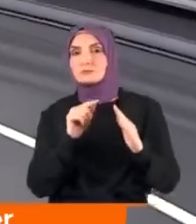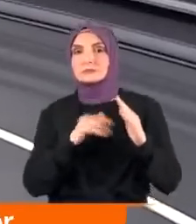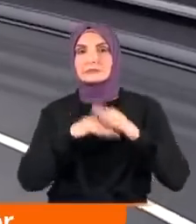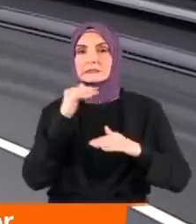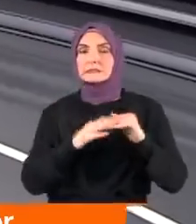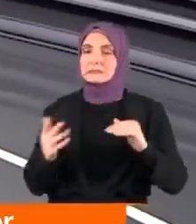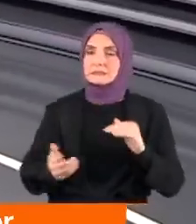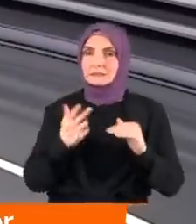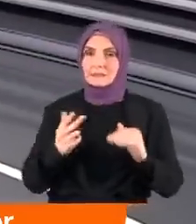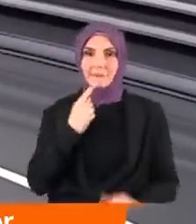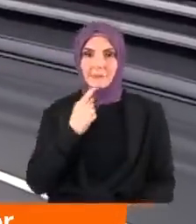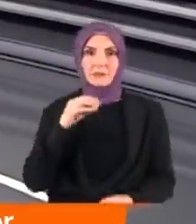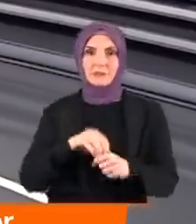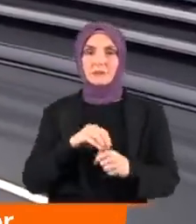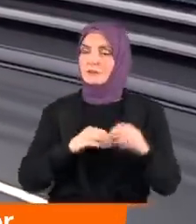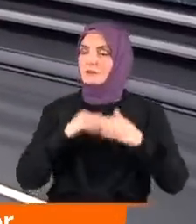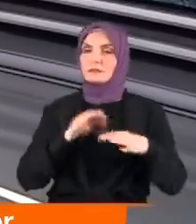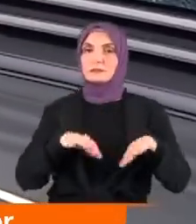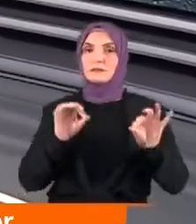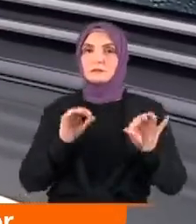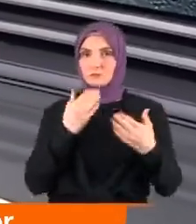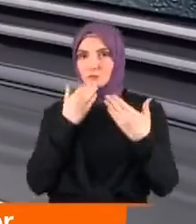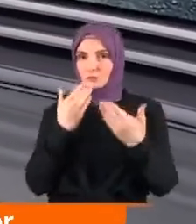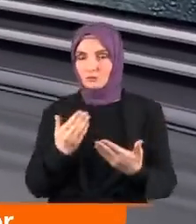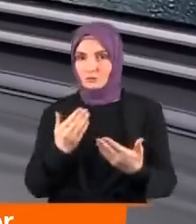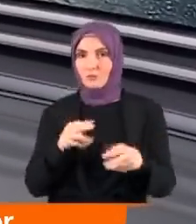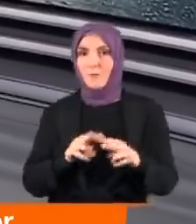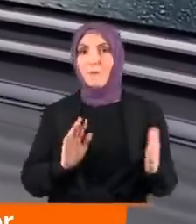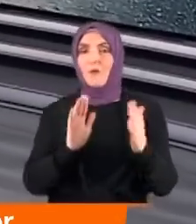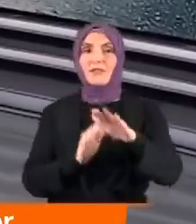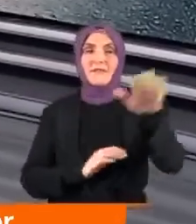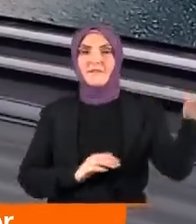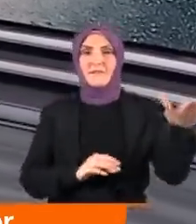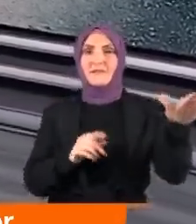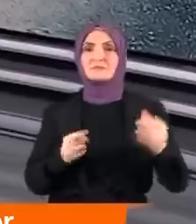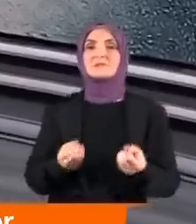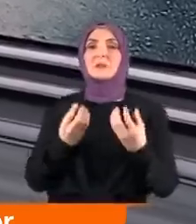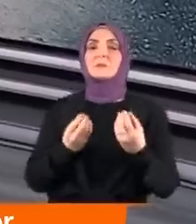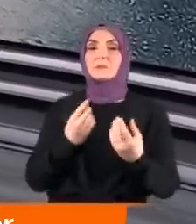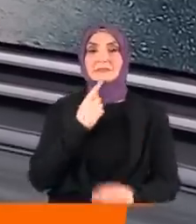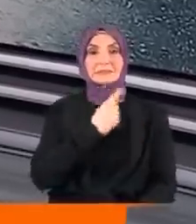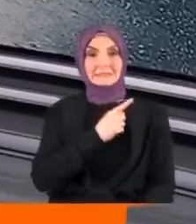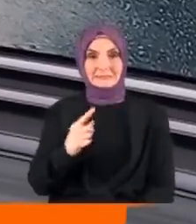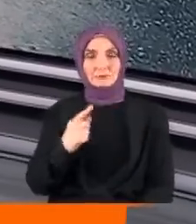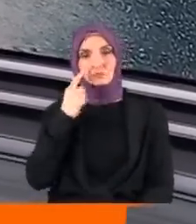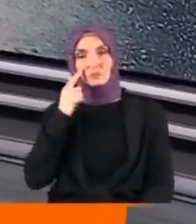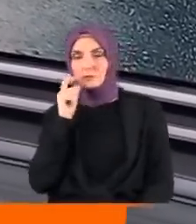bitirileceği açıklanmıştı hatırlarsınız. Muhalefetten gelen yetişmez eleştirilerine hükümetten bir cevap geldi